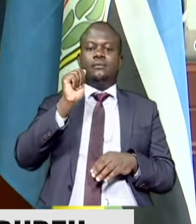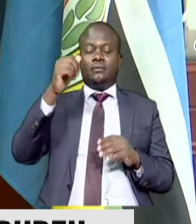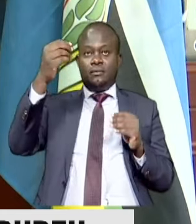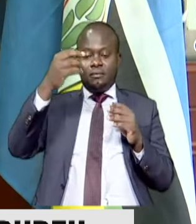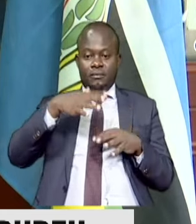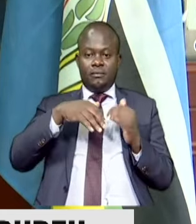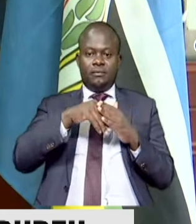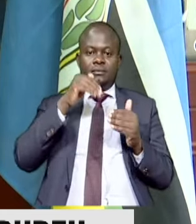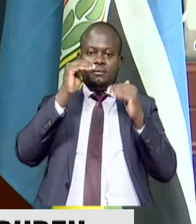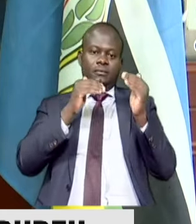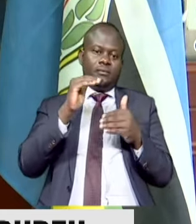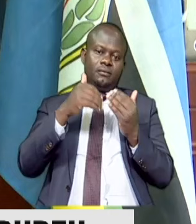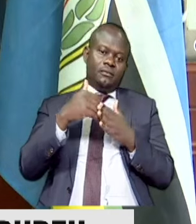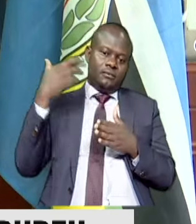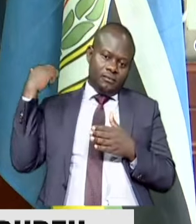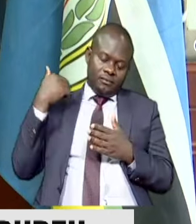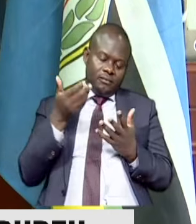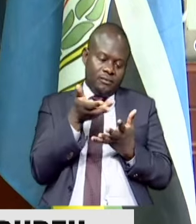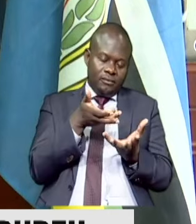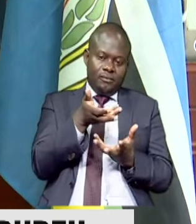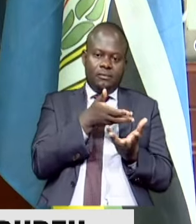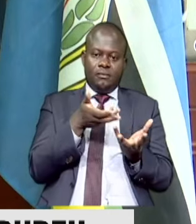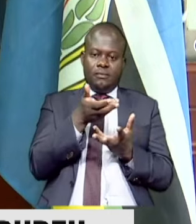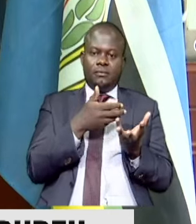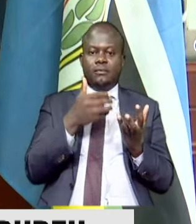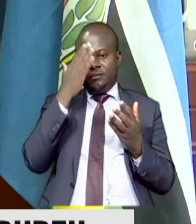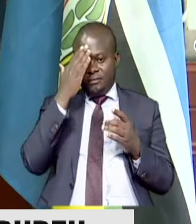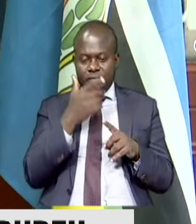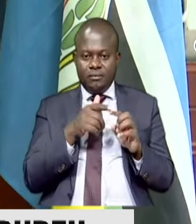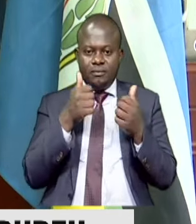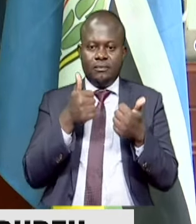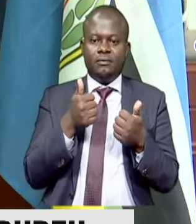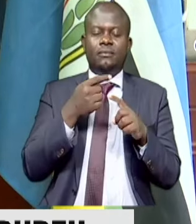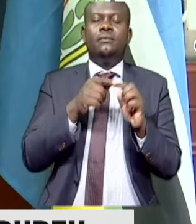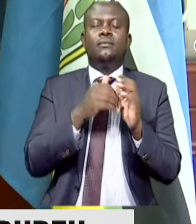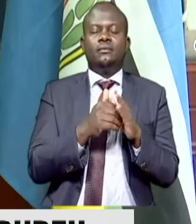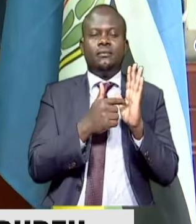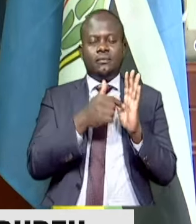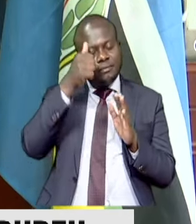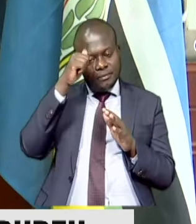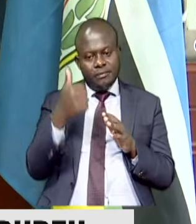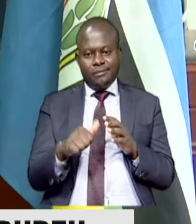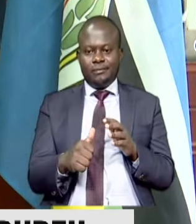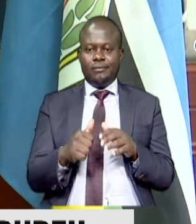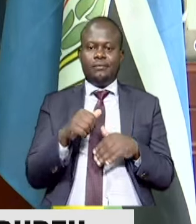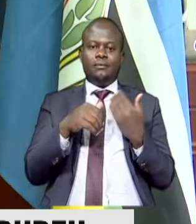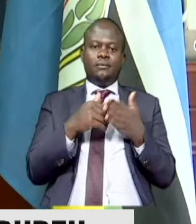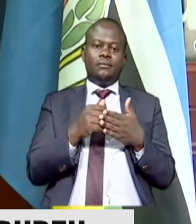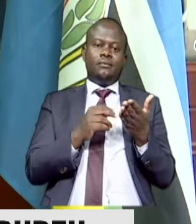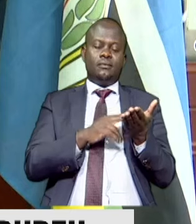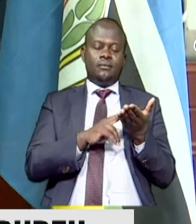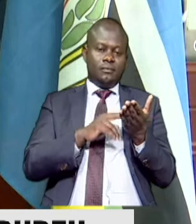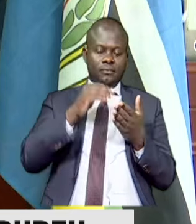byagaragajwe n'inzego zishinzwe isesengura, ndetse cya kimenyetso cya gihanga kiyambajije